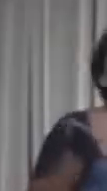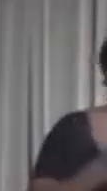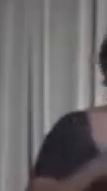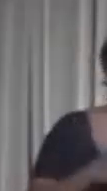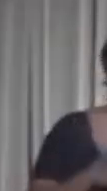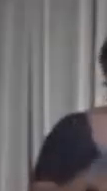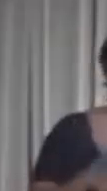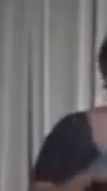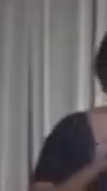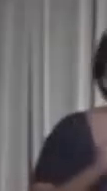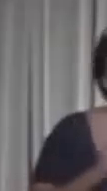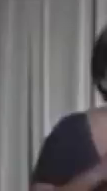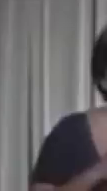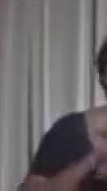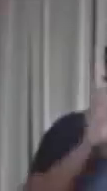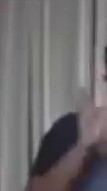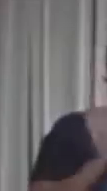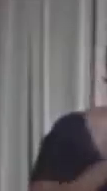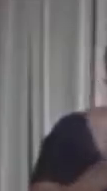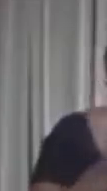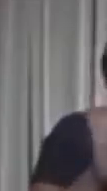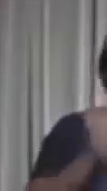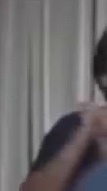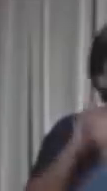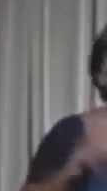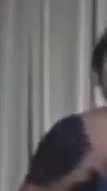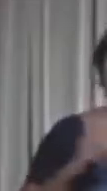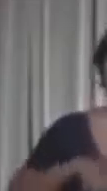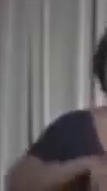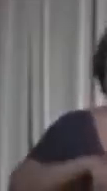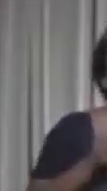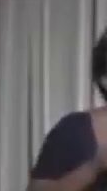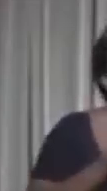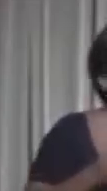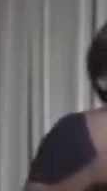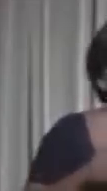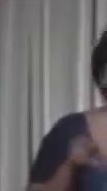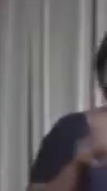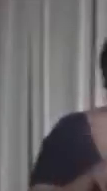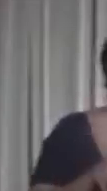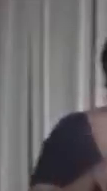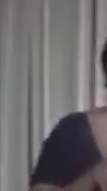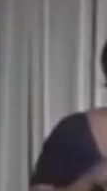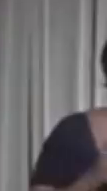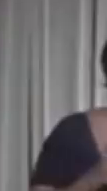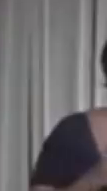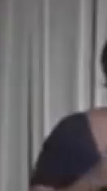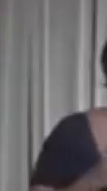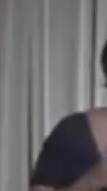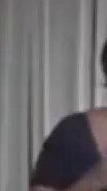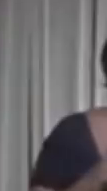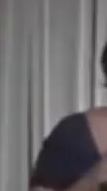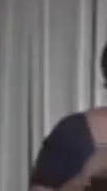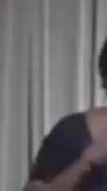வருவார்கள். வெளிநாட்டு முதலீடுகள், உங்களுக்கு தெரியும் மலேசியா ஒரு பெரிய முதலீட்டு இந்த நாட்டிலே செய்திருக்கிறது, அதே போல அபுதாபி பெரிய முதலீட்டு இந்த